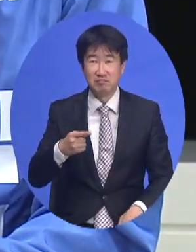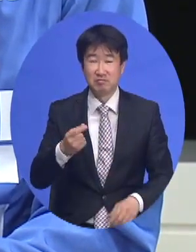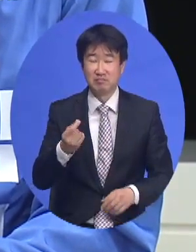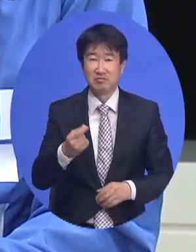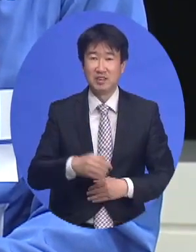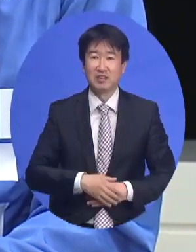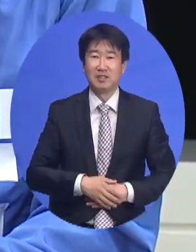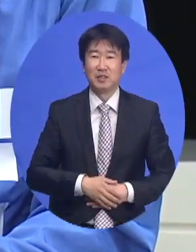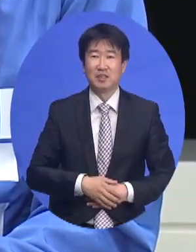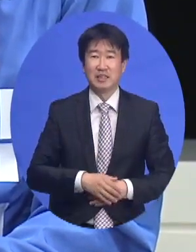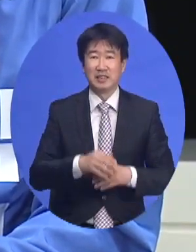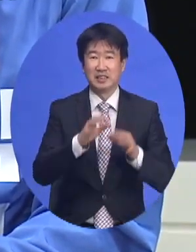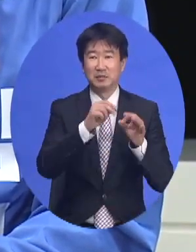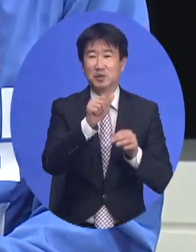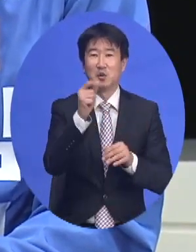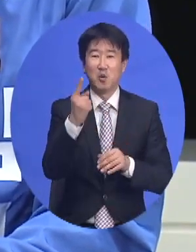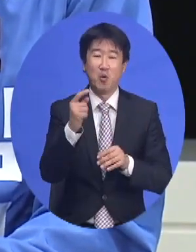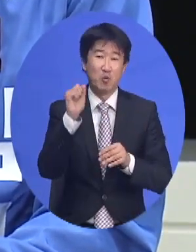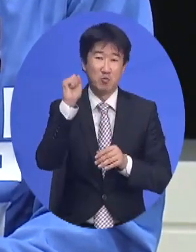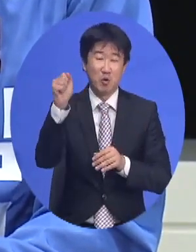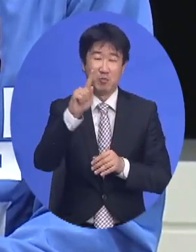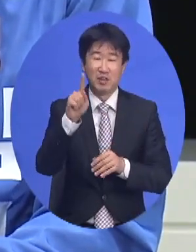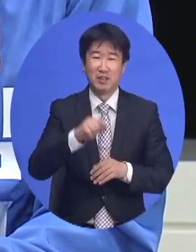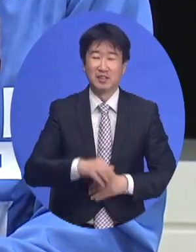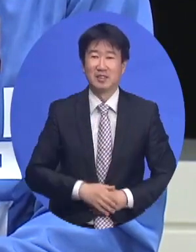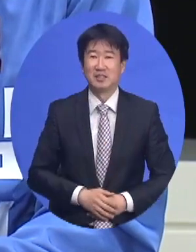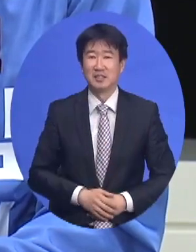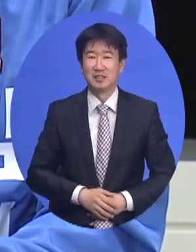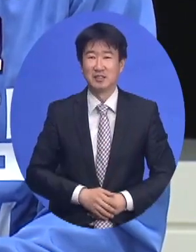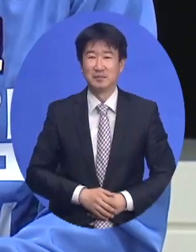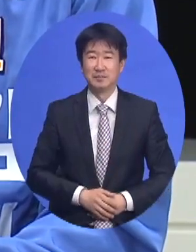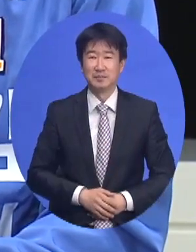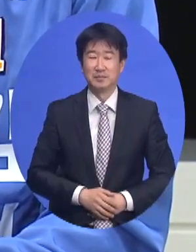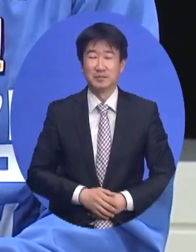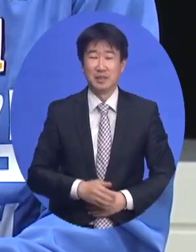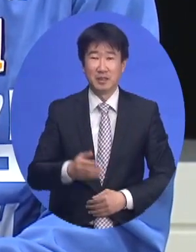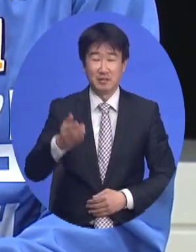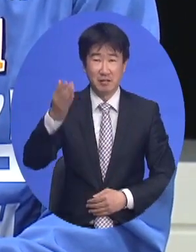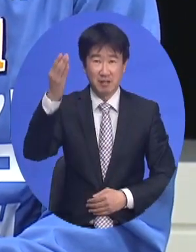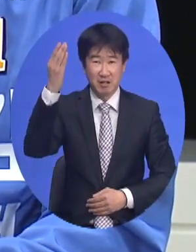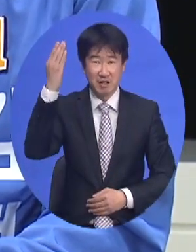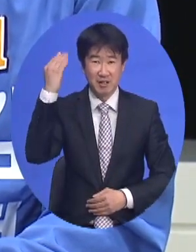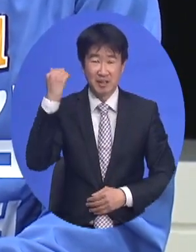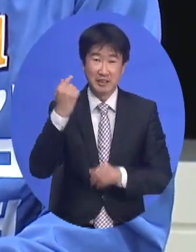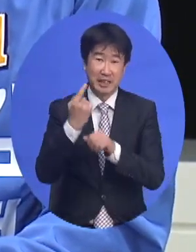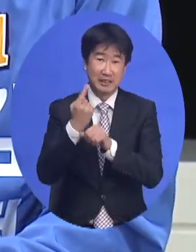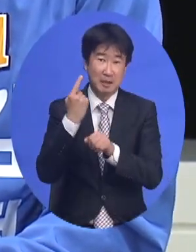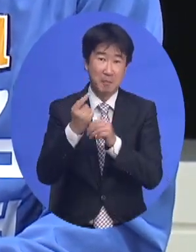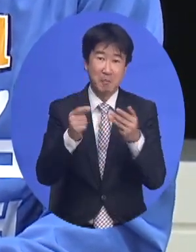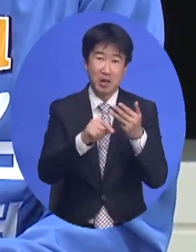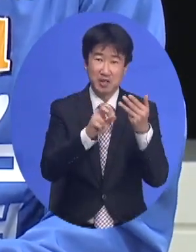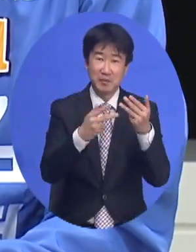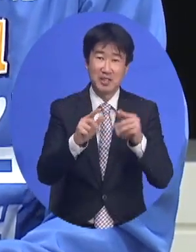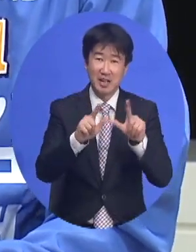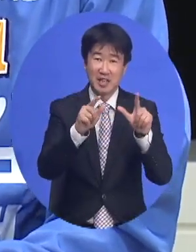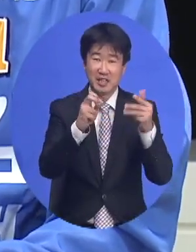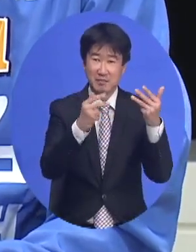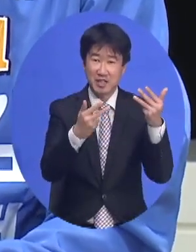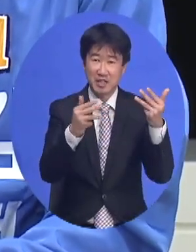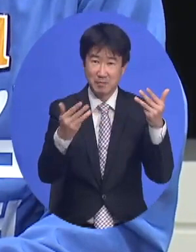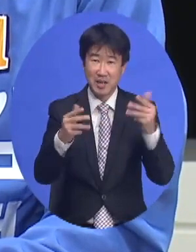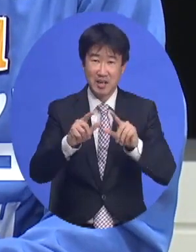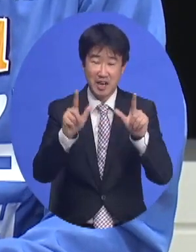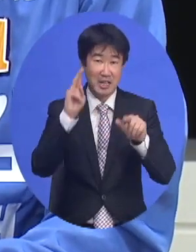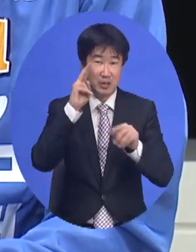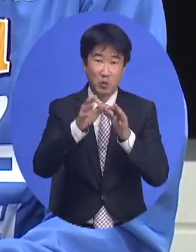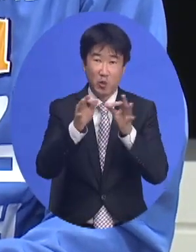우리 김정호 후보께서는 지난 작년 8월 27일과 28일 이틀